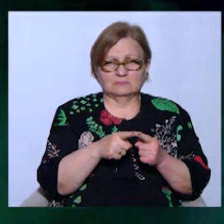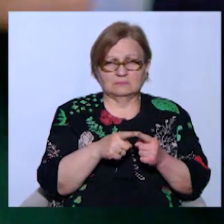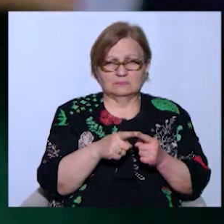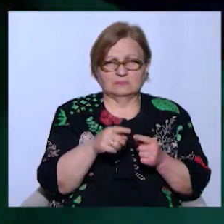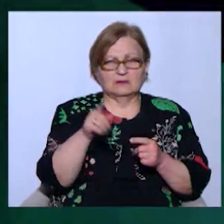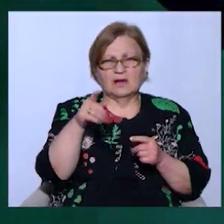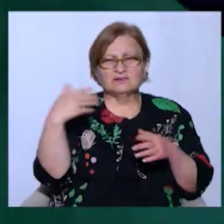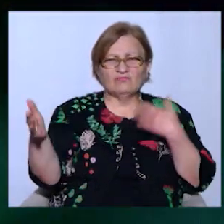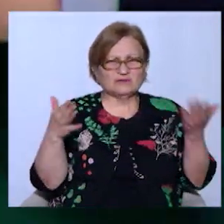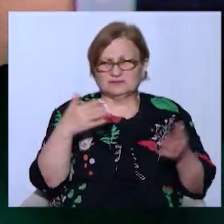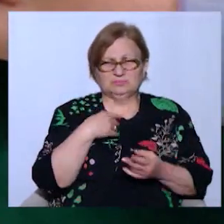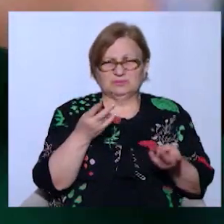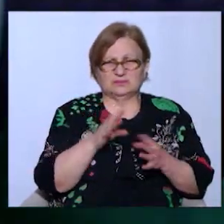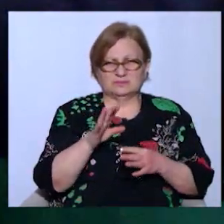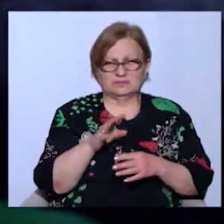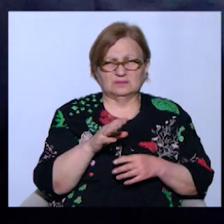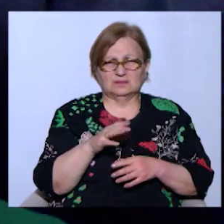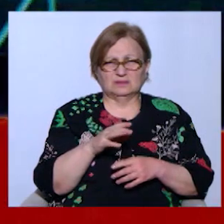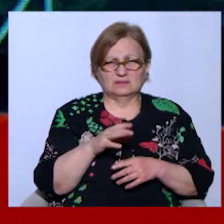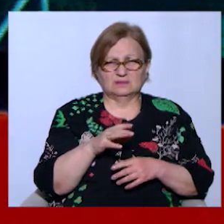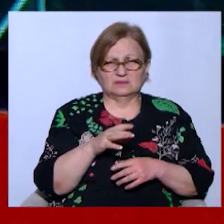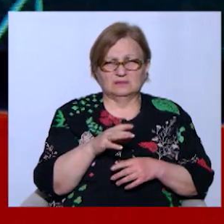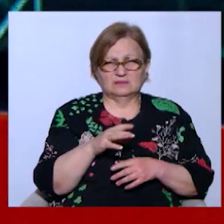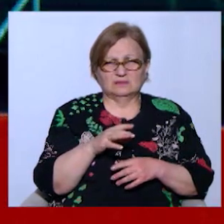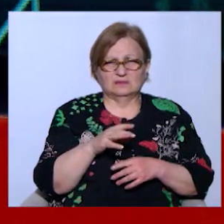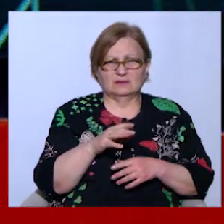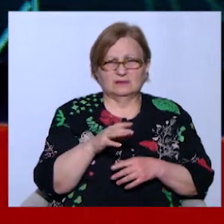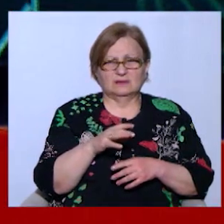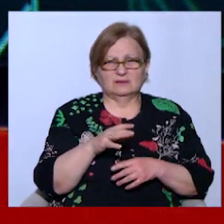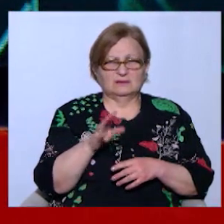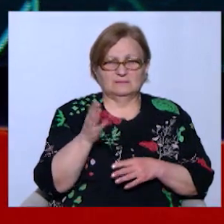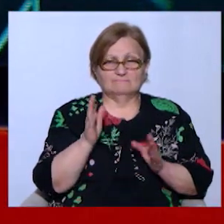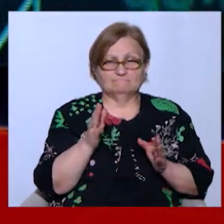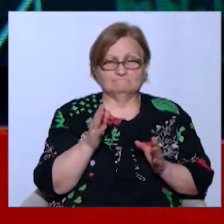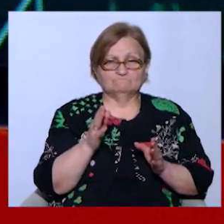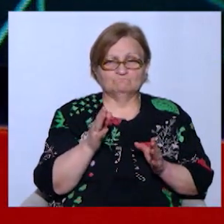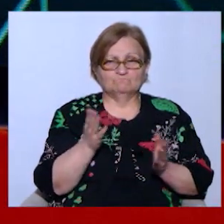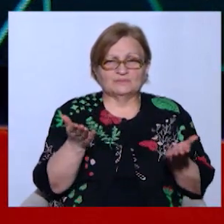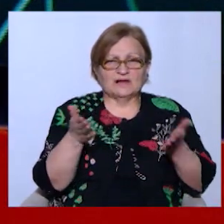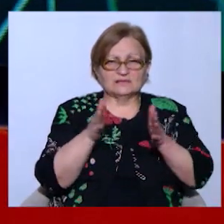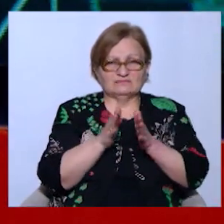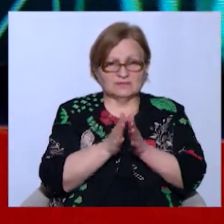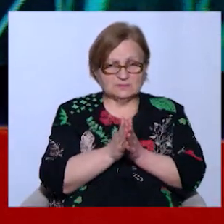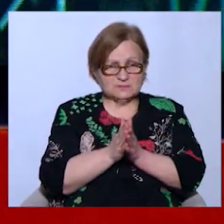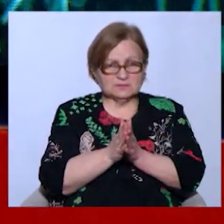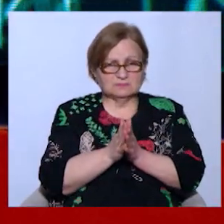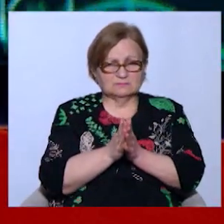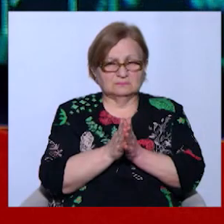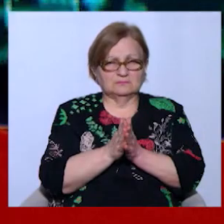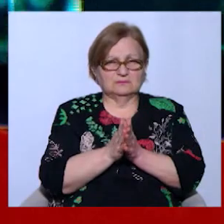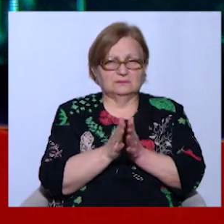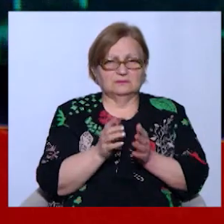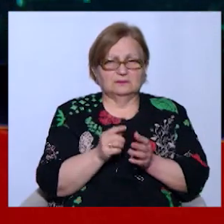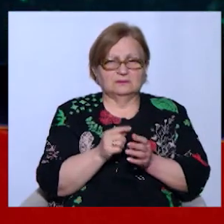აღნიშნავ მე ამ გვერდებს, აი ეს რვეული და ეს, აი ესე ავიღოთ მოდი, აი გადავკეცე.